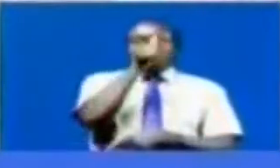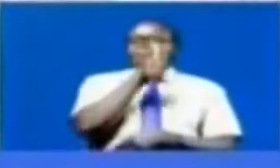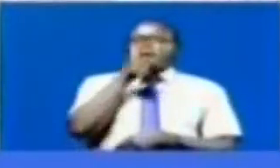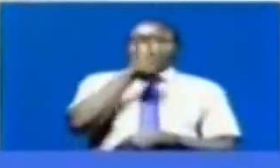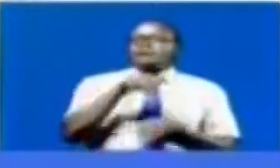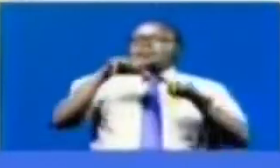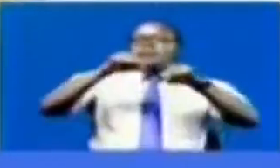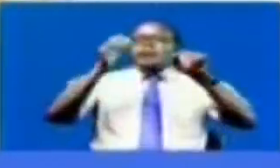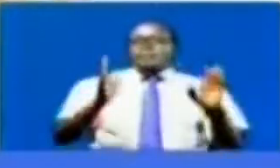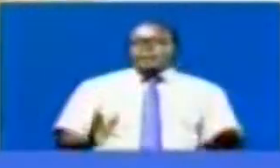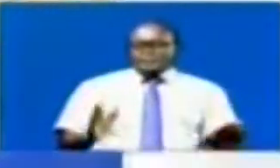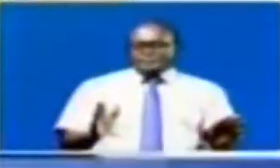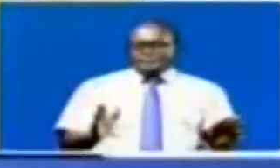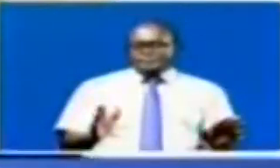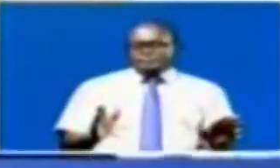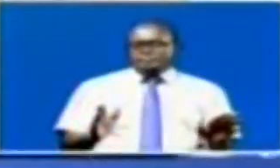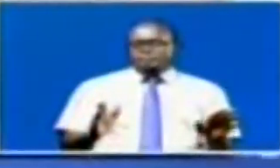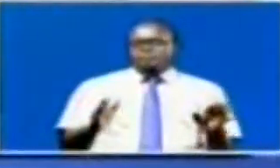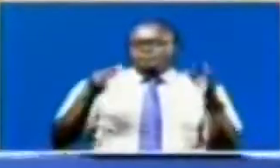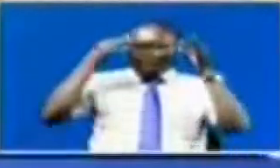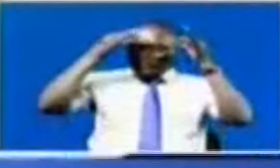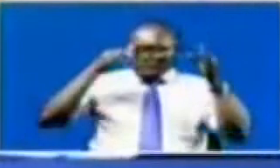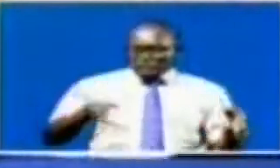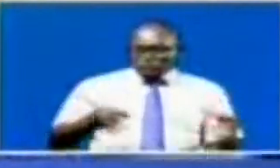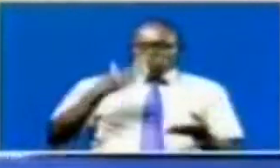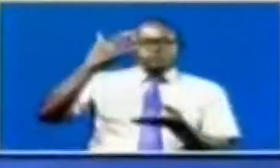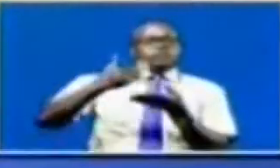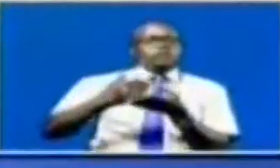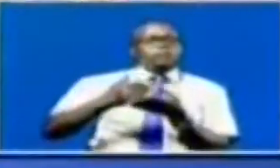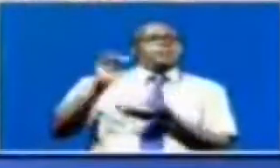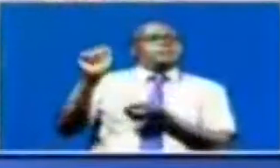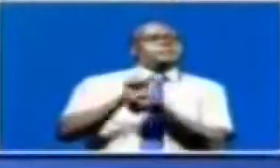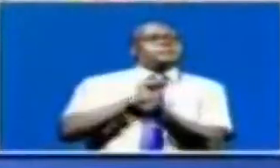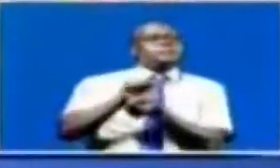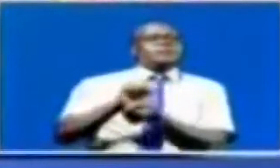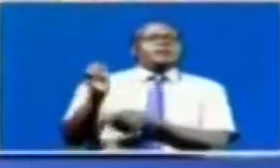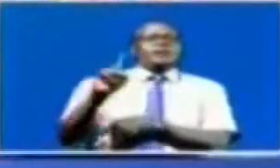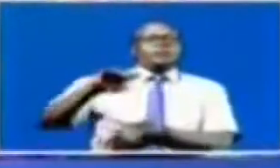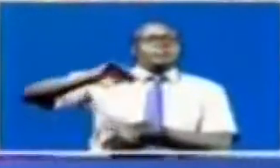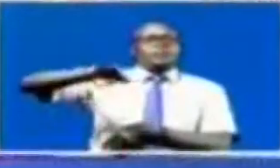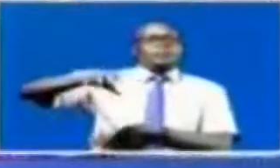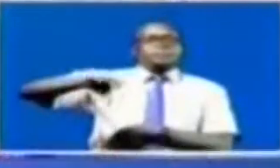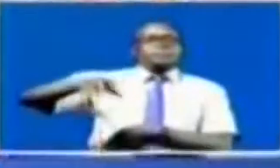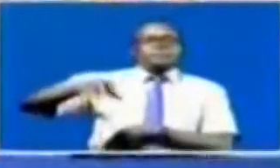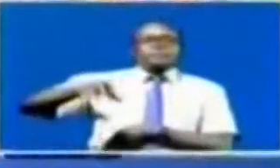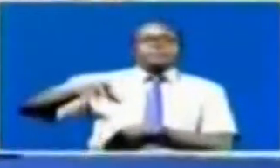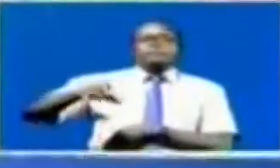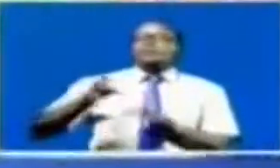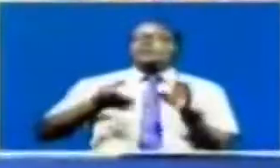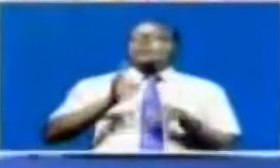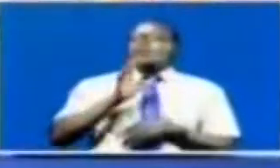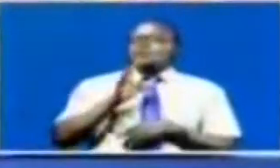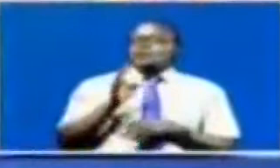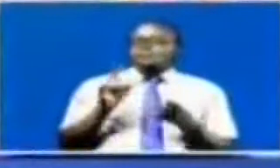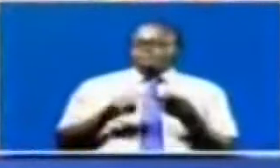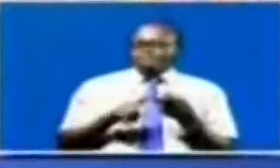grabber. Ilani ya kusitisha ubomoaji itakapokamilika, kampuni ya Nairobi Water and Sewerage vilevile imetangaza kuwa